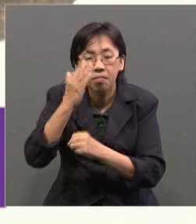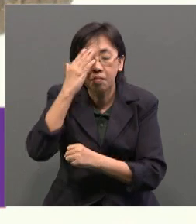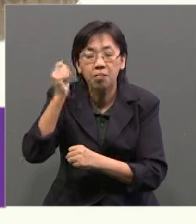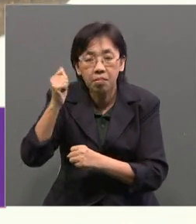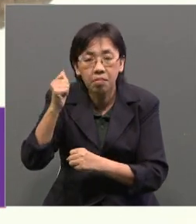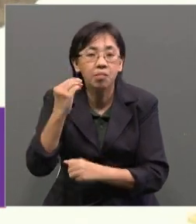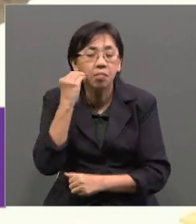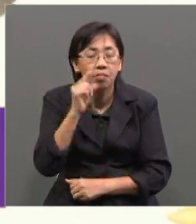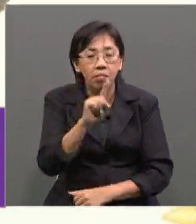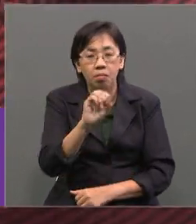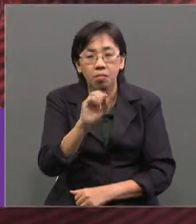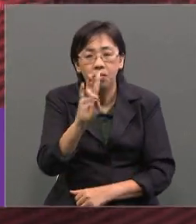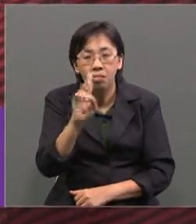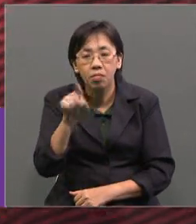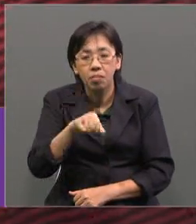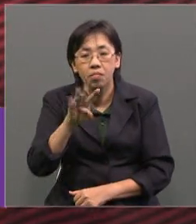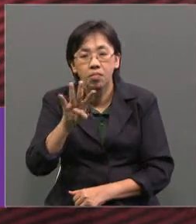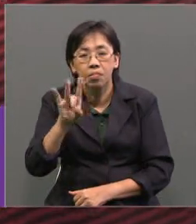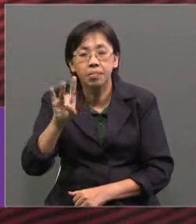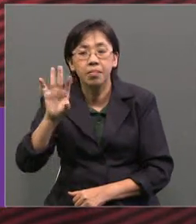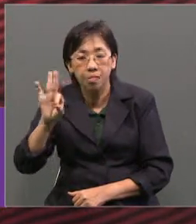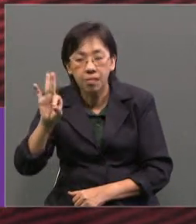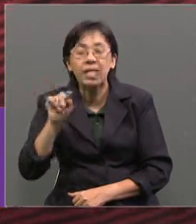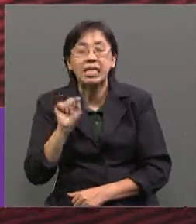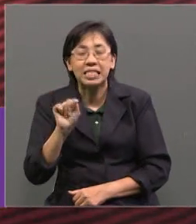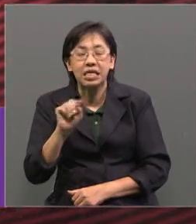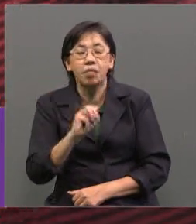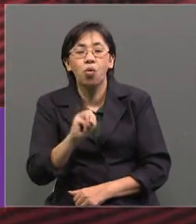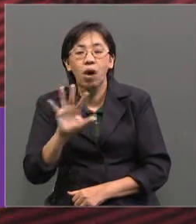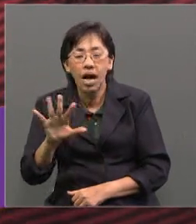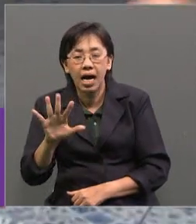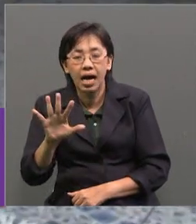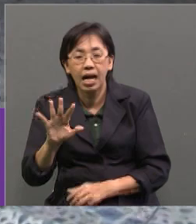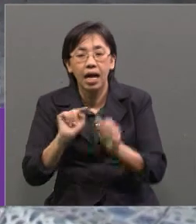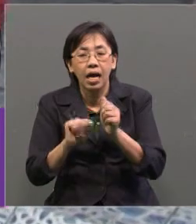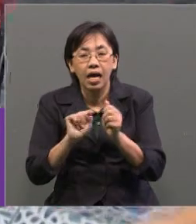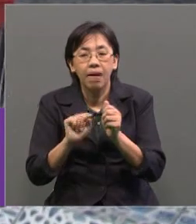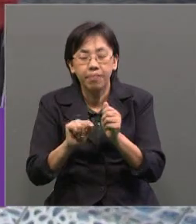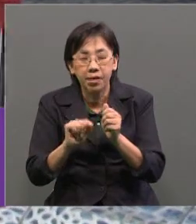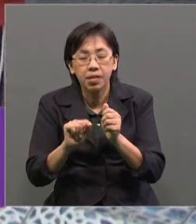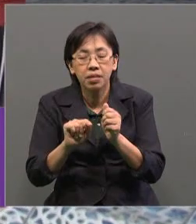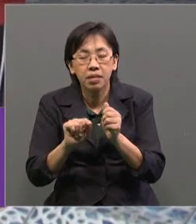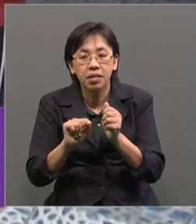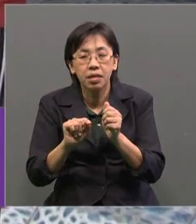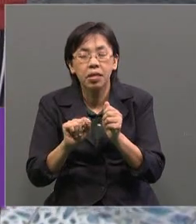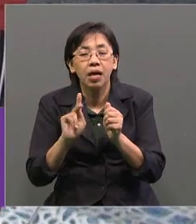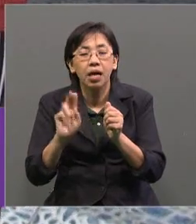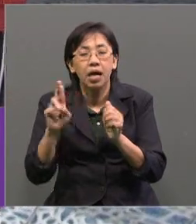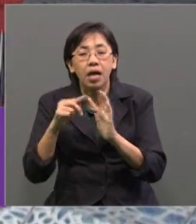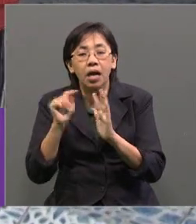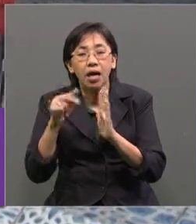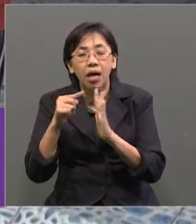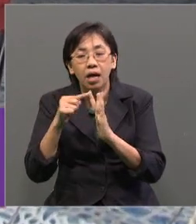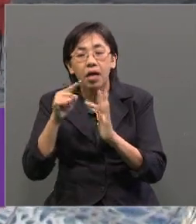อยู่ที่บ้านเลขที่107/489หมู่5ตำบลท่าไม้อำเภอกระทุ่มแบนที่จังหวัดสมุทรสาครครับ